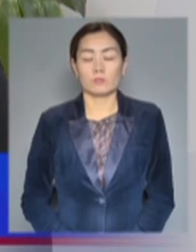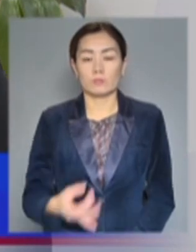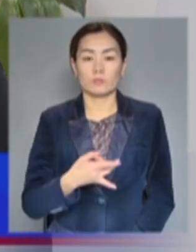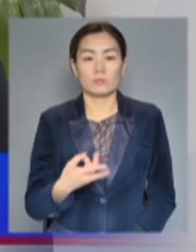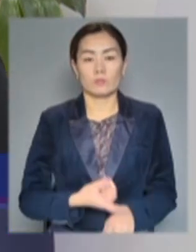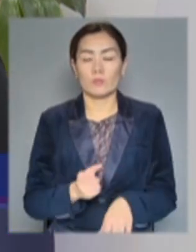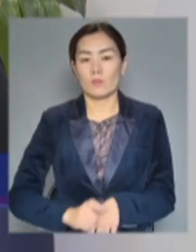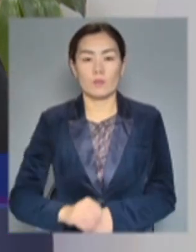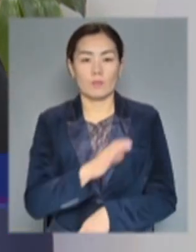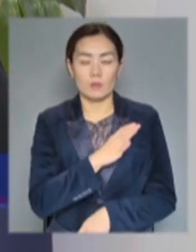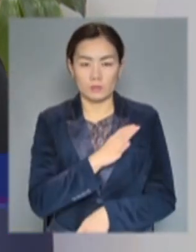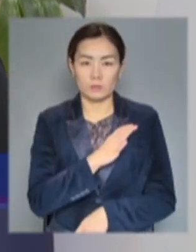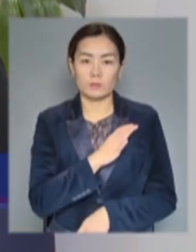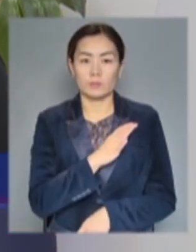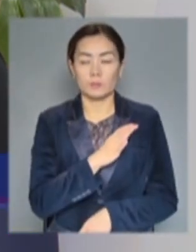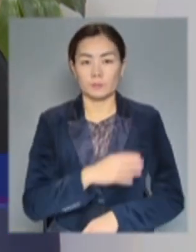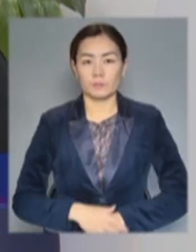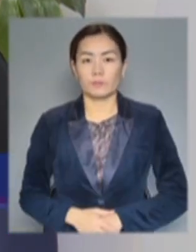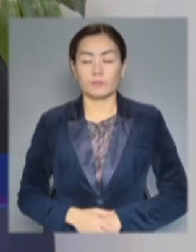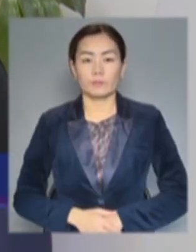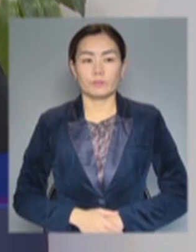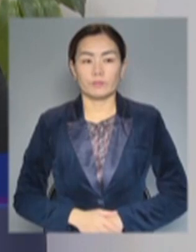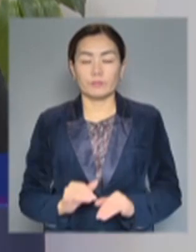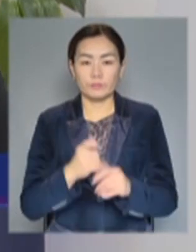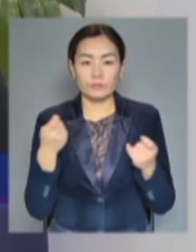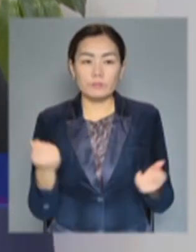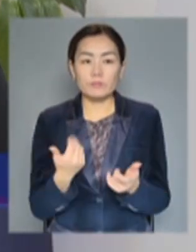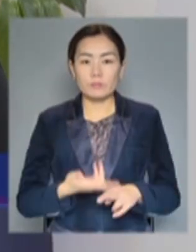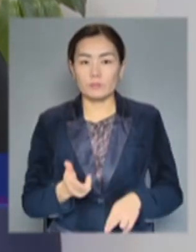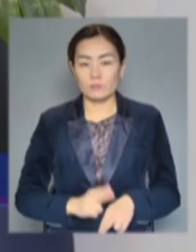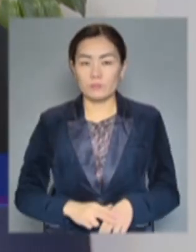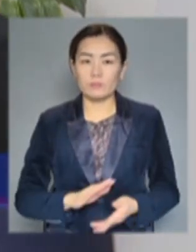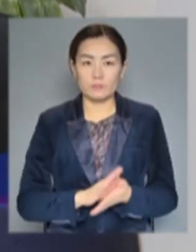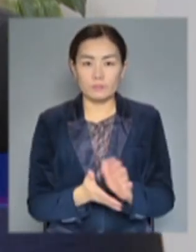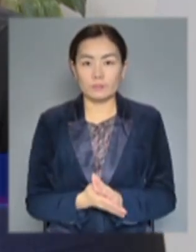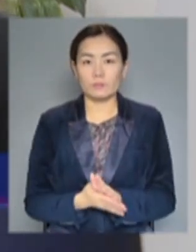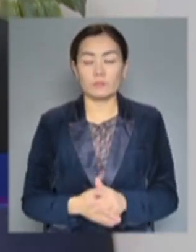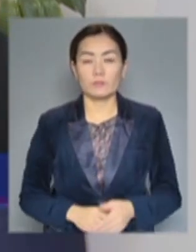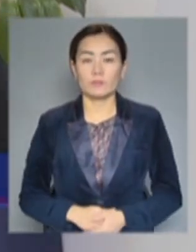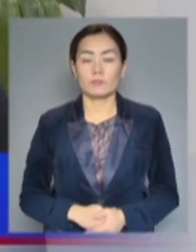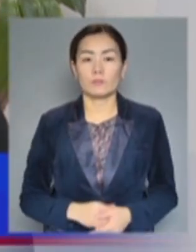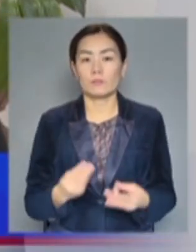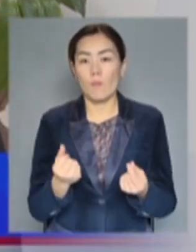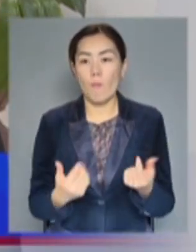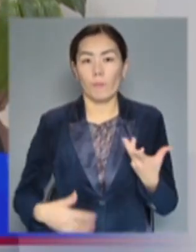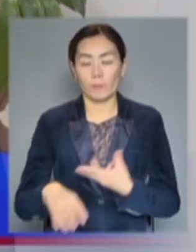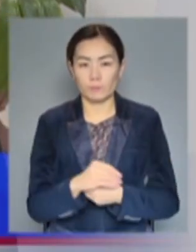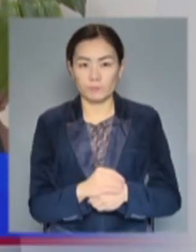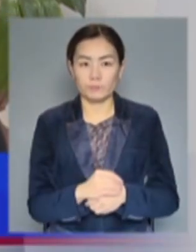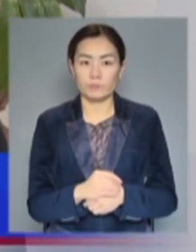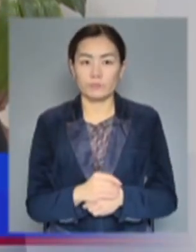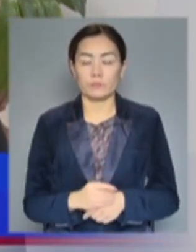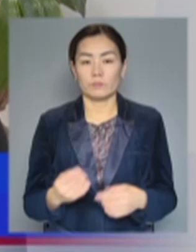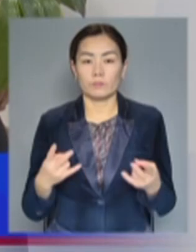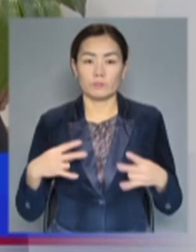бай болғандықтан, біреулердің жалақы көп, біреулерге өте төмен. Сондықтан осы жағдайда олар ақшаларын керек